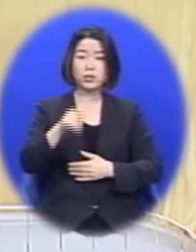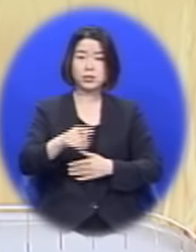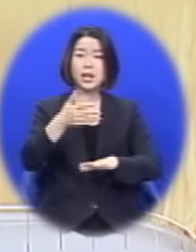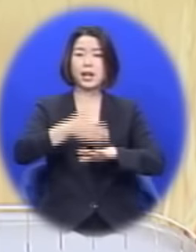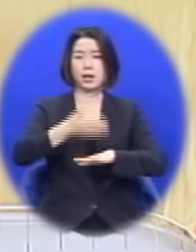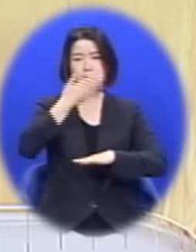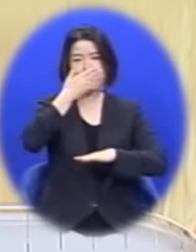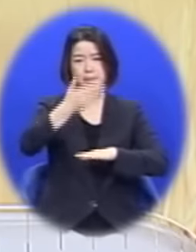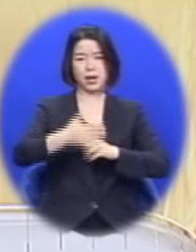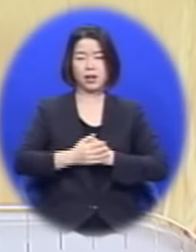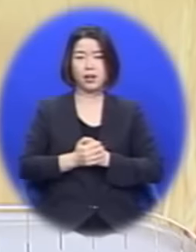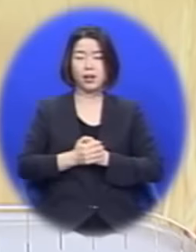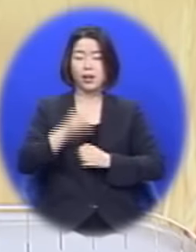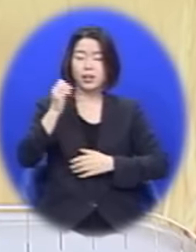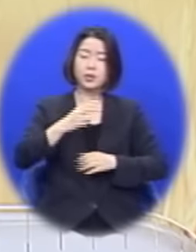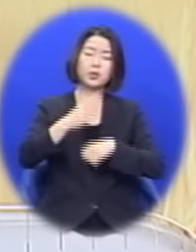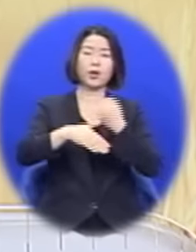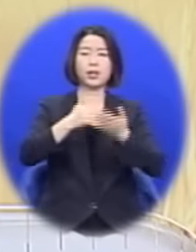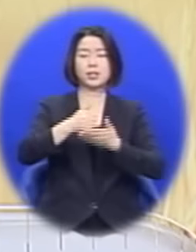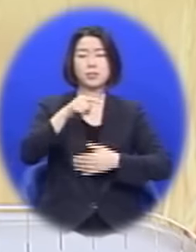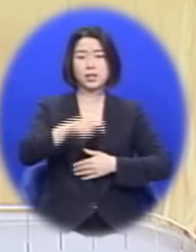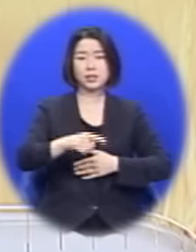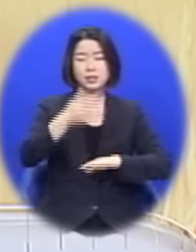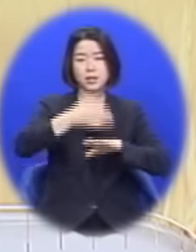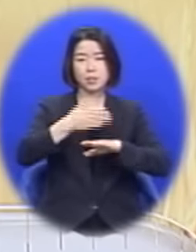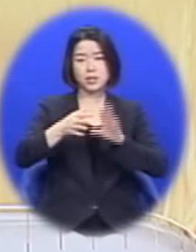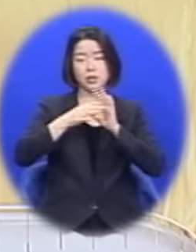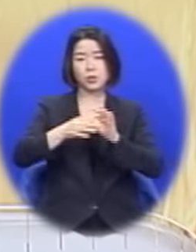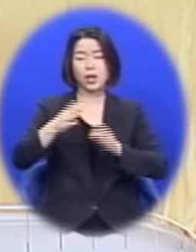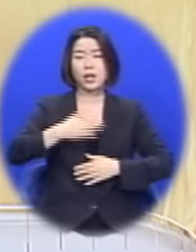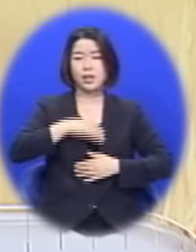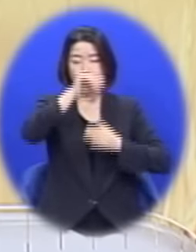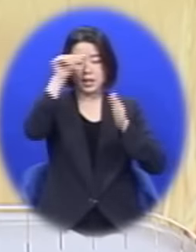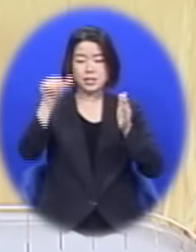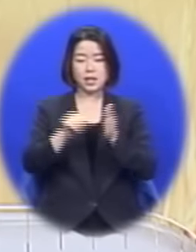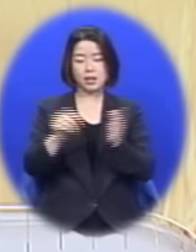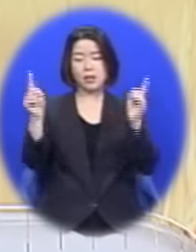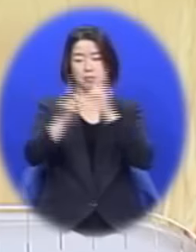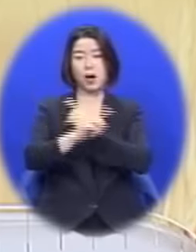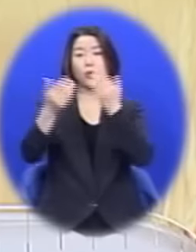있습니다. 그리고 하나님이 그 감사를 통해 내 인생을 뒤집으시는